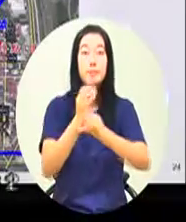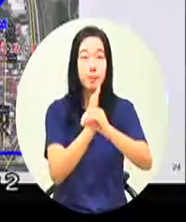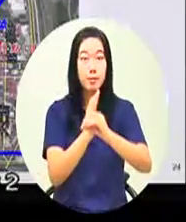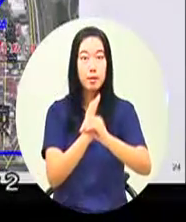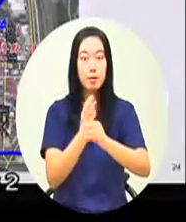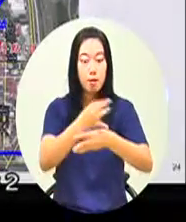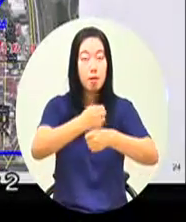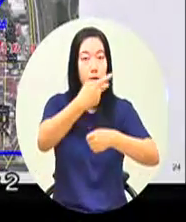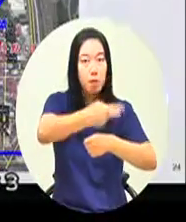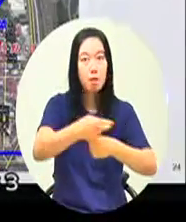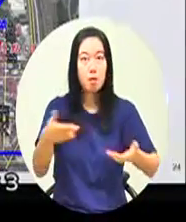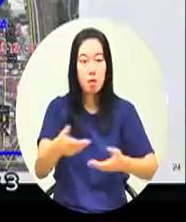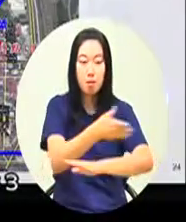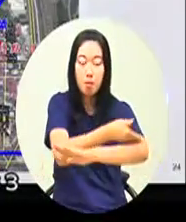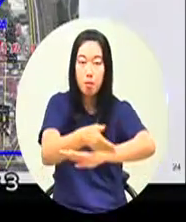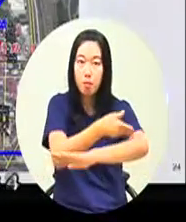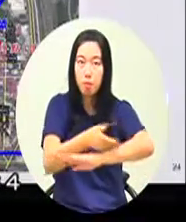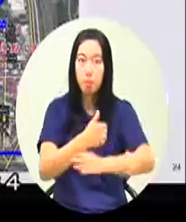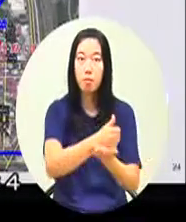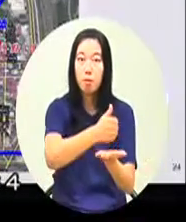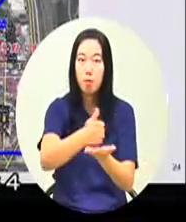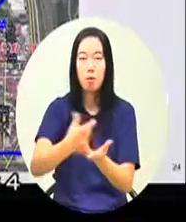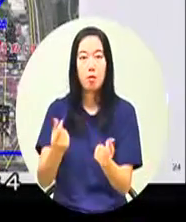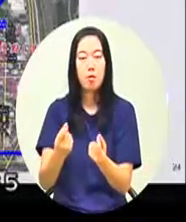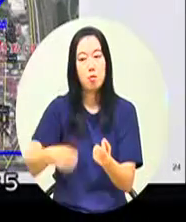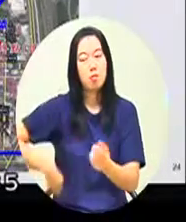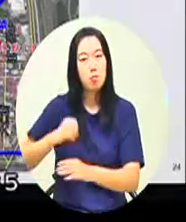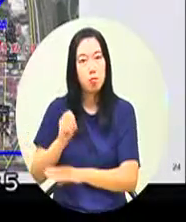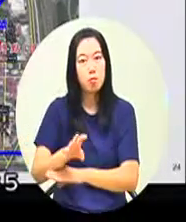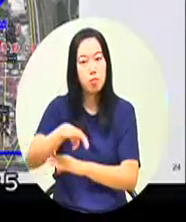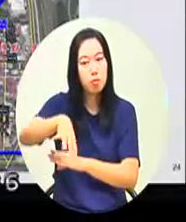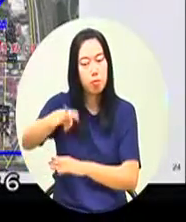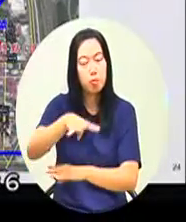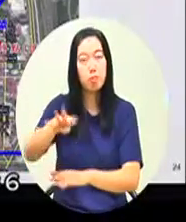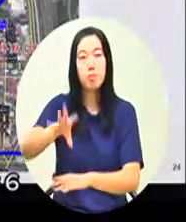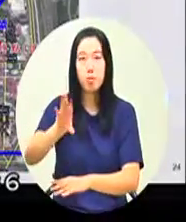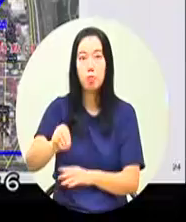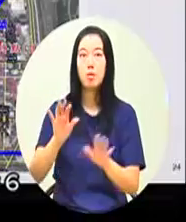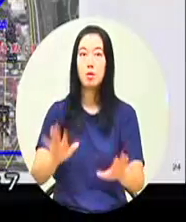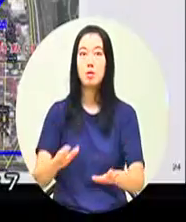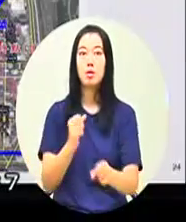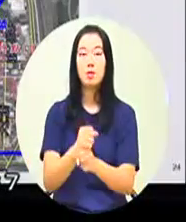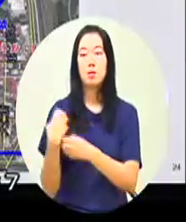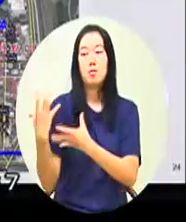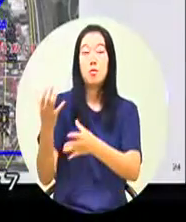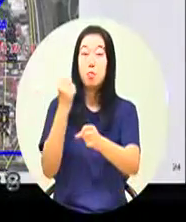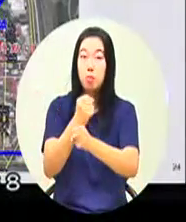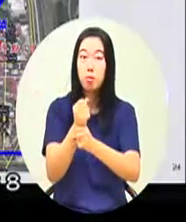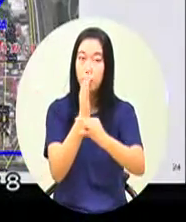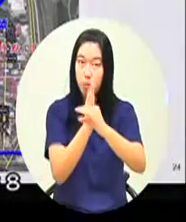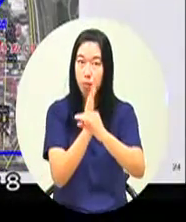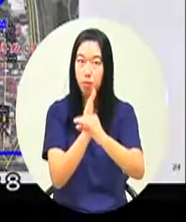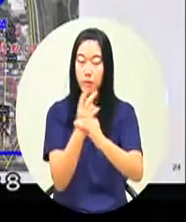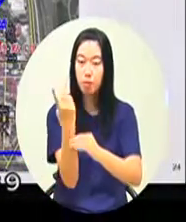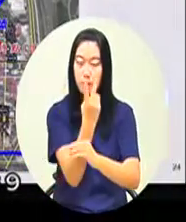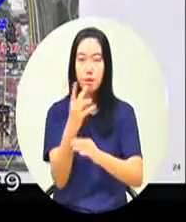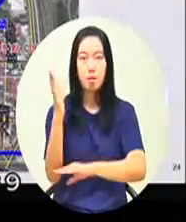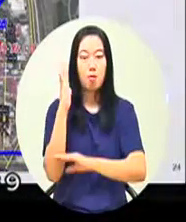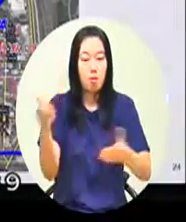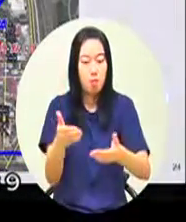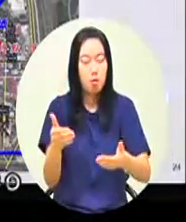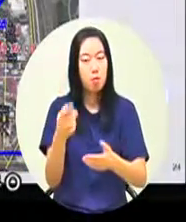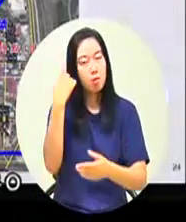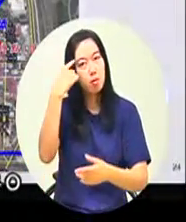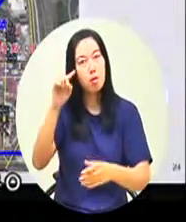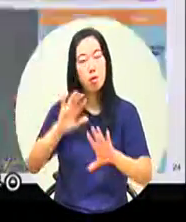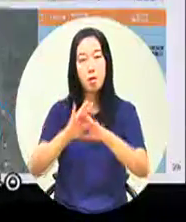工程预计是4000万，也是目前在发包当中。那这两个工程我们都预计在明年年底会完